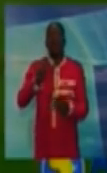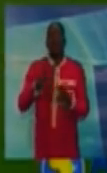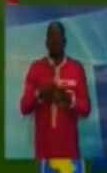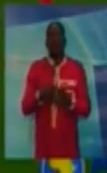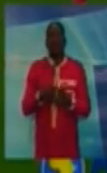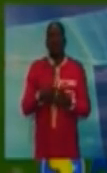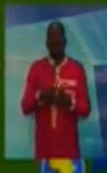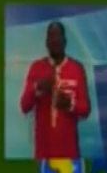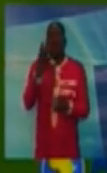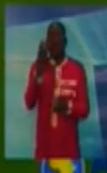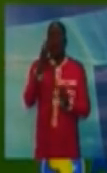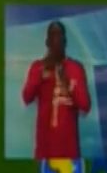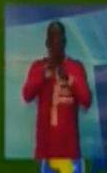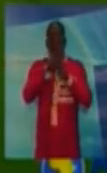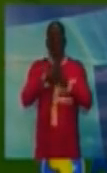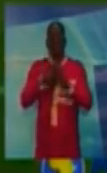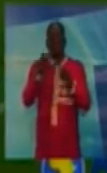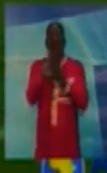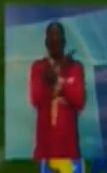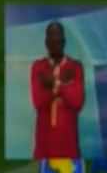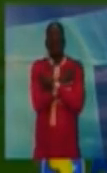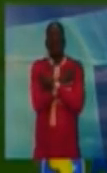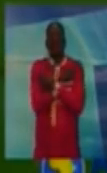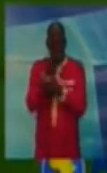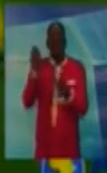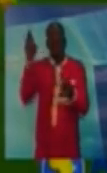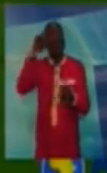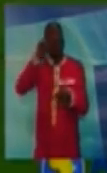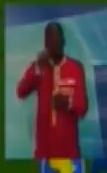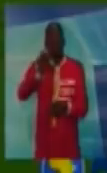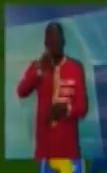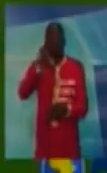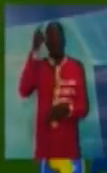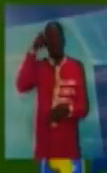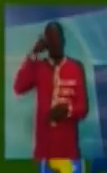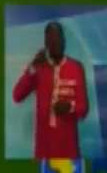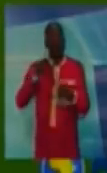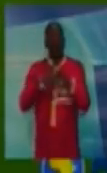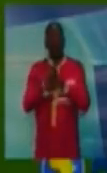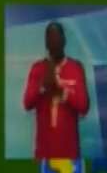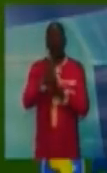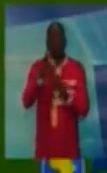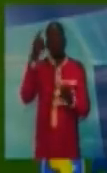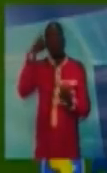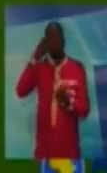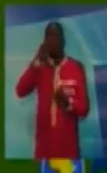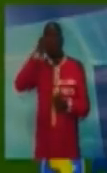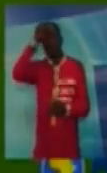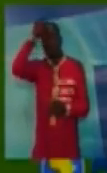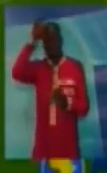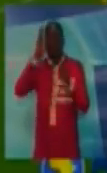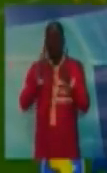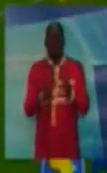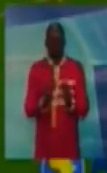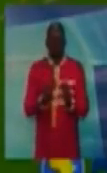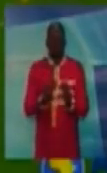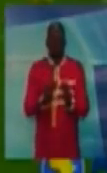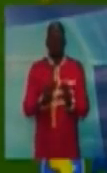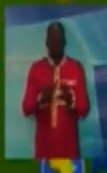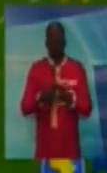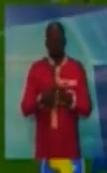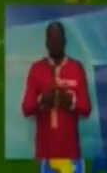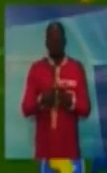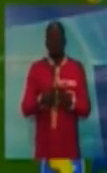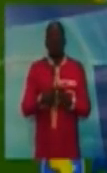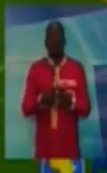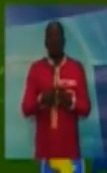la traite. À 4 minutes de la pause, Mahmoud Hassan Trezeguet débloque la situation pour les Pharaons. Attention